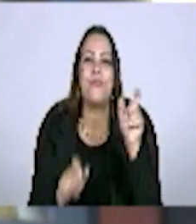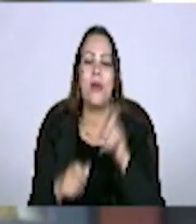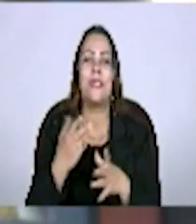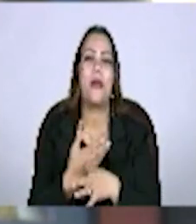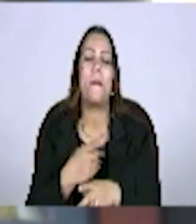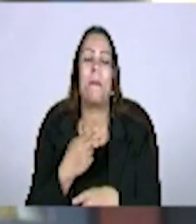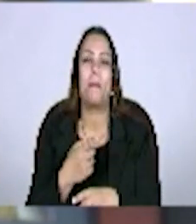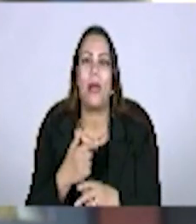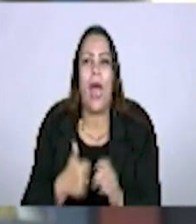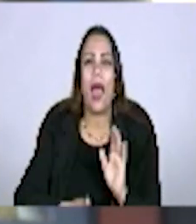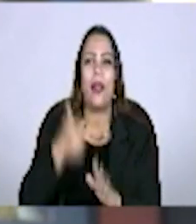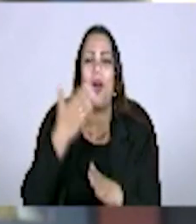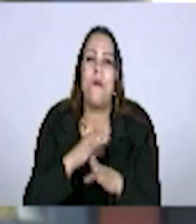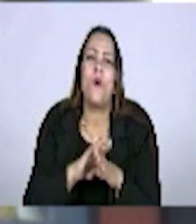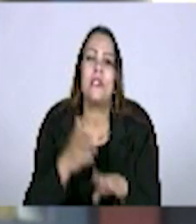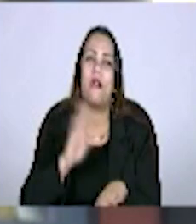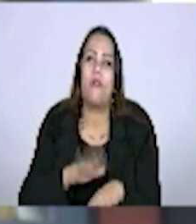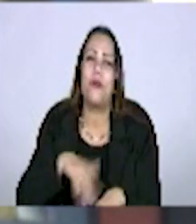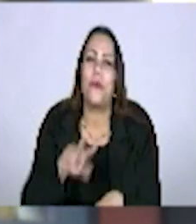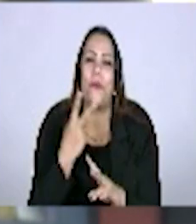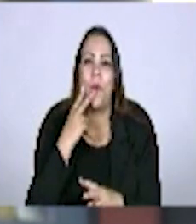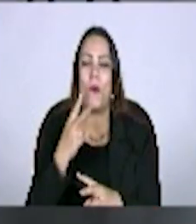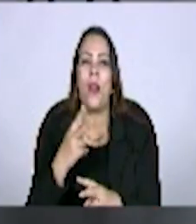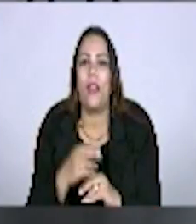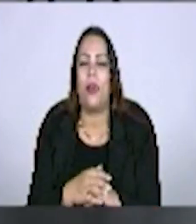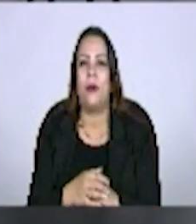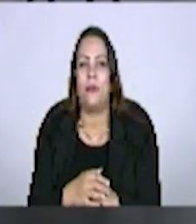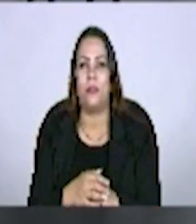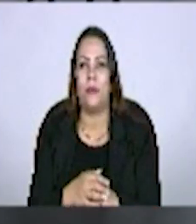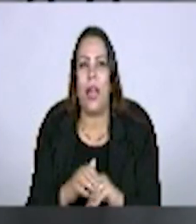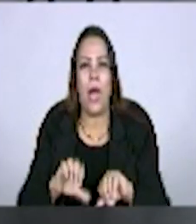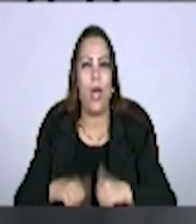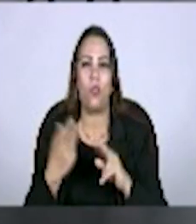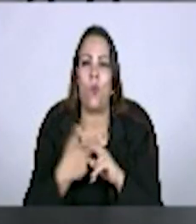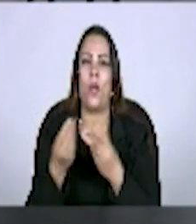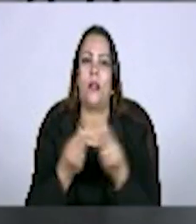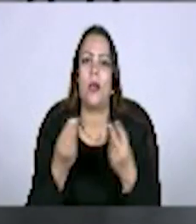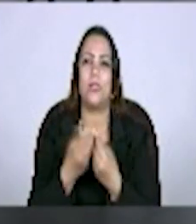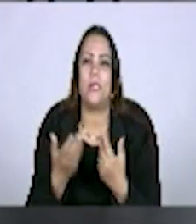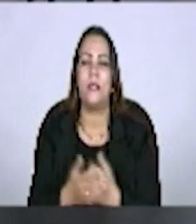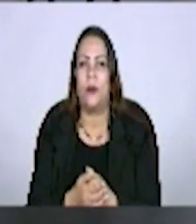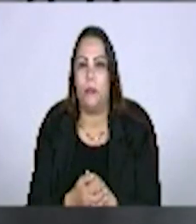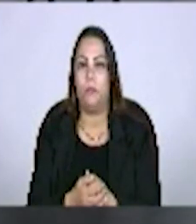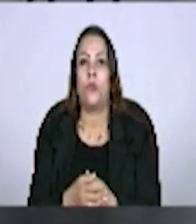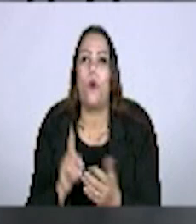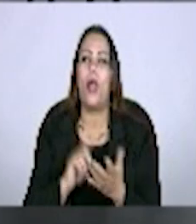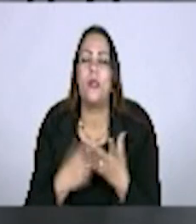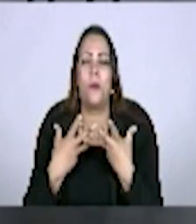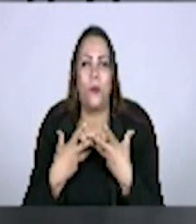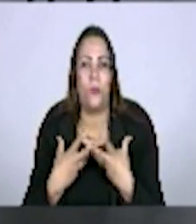عزيز او مؤثر في ا ا في العلاقه مع الاخرين الهدوء